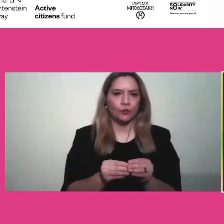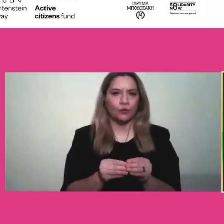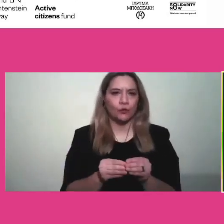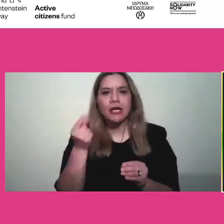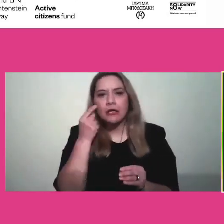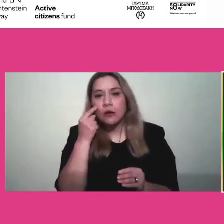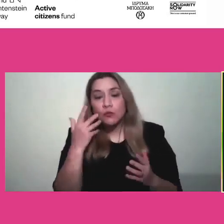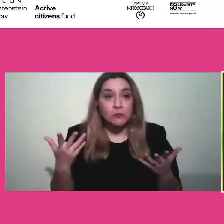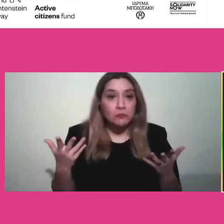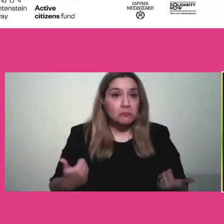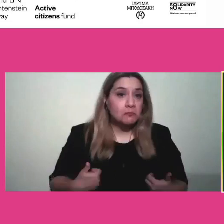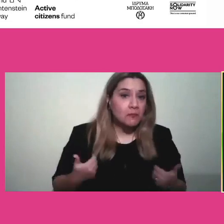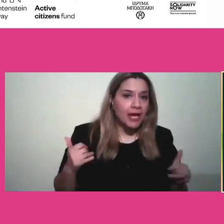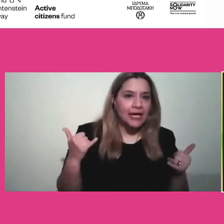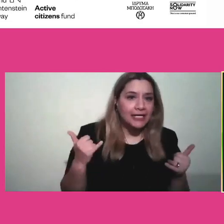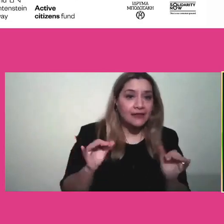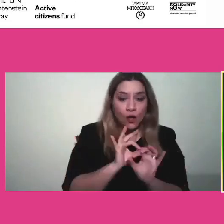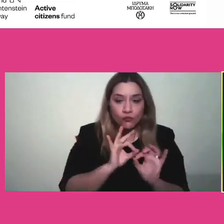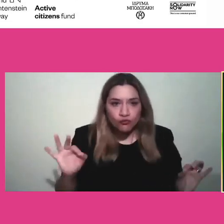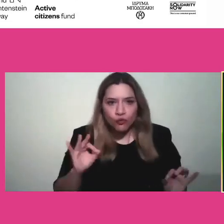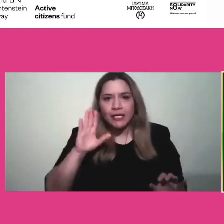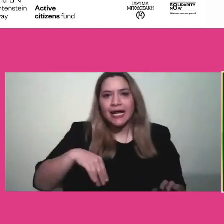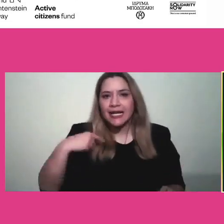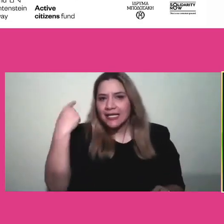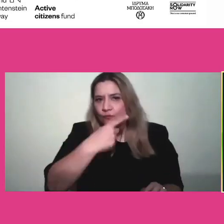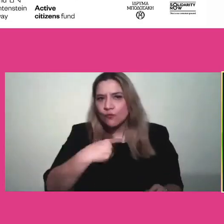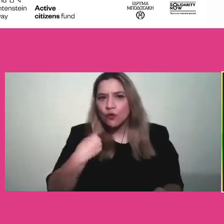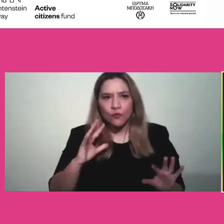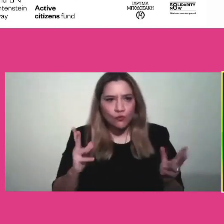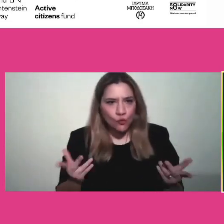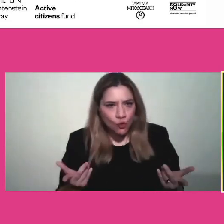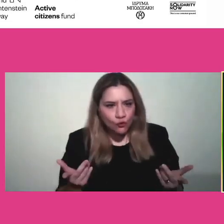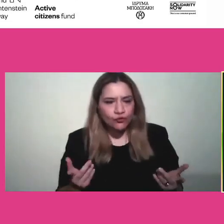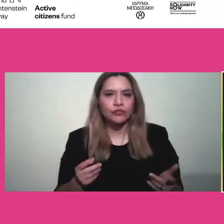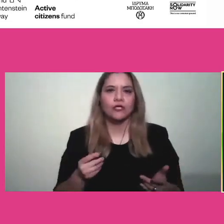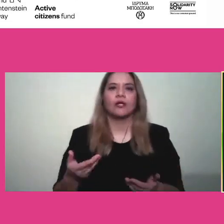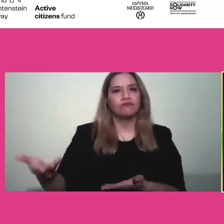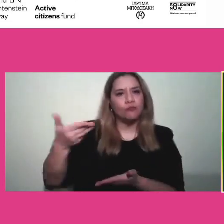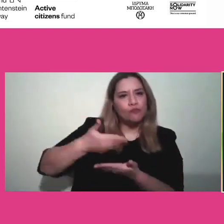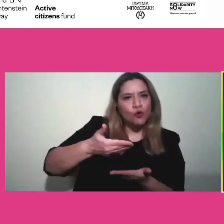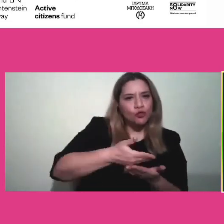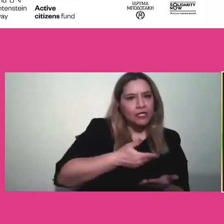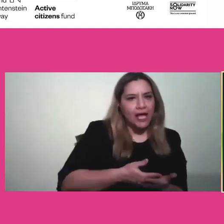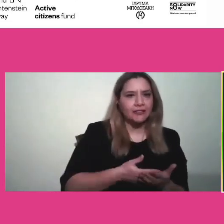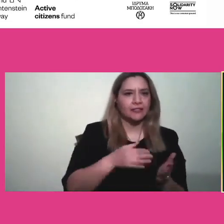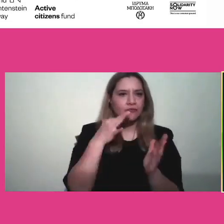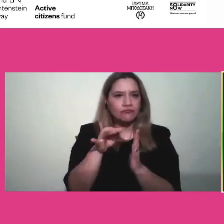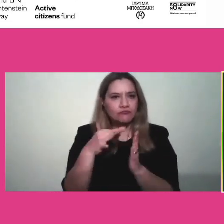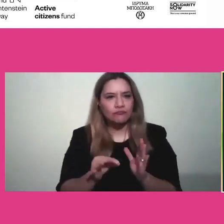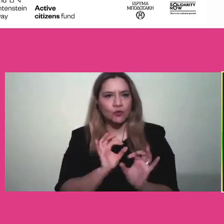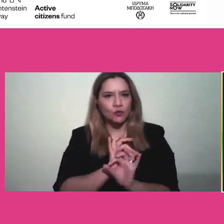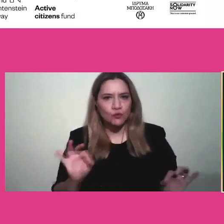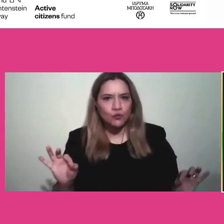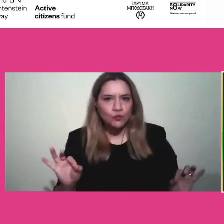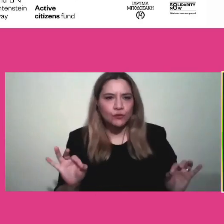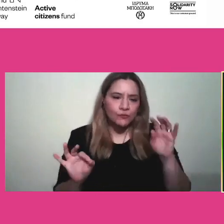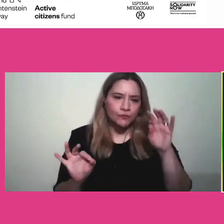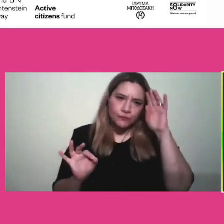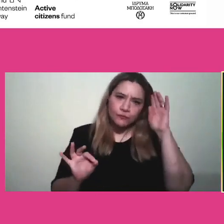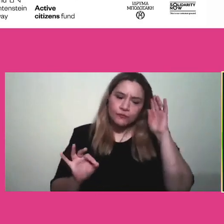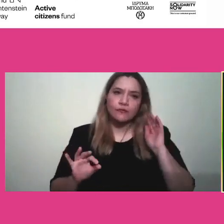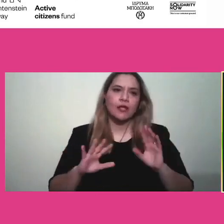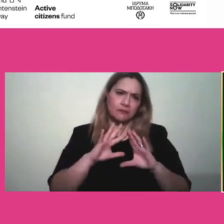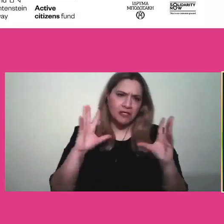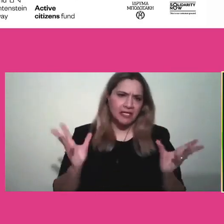τα παιχνίδια εν τέλει στη τελική τους μορφή και να μας δώσει προτάσεις για τη βελτίωσή τους ίσως.